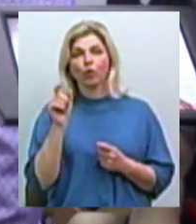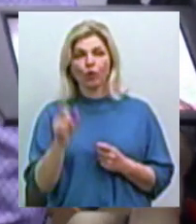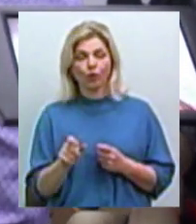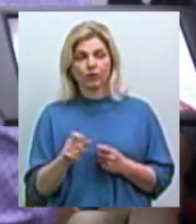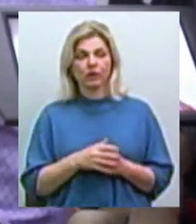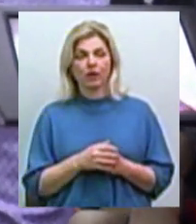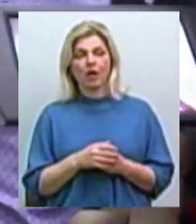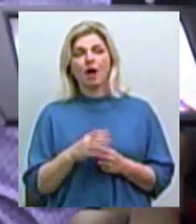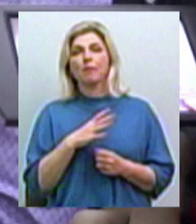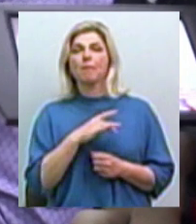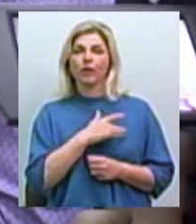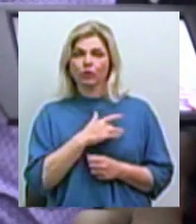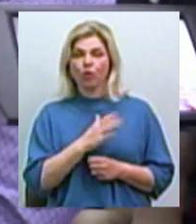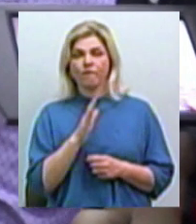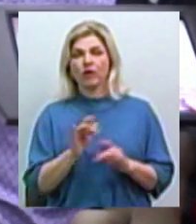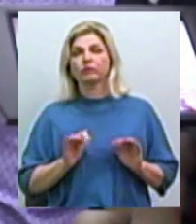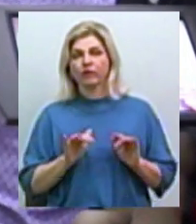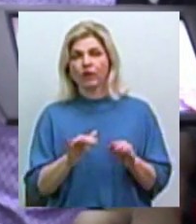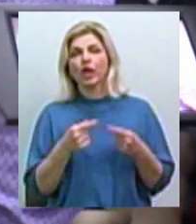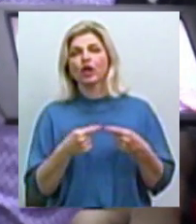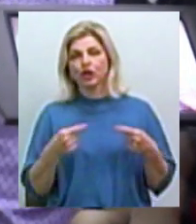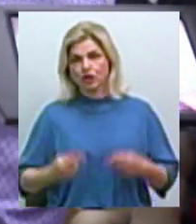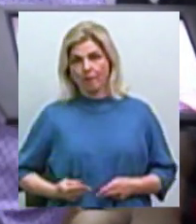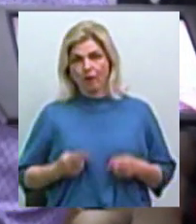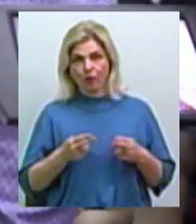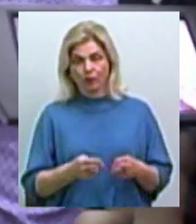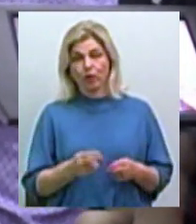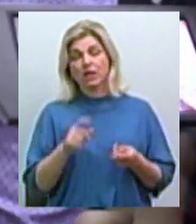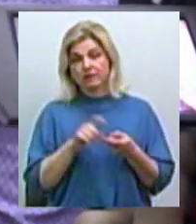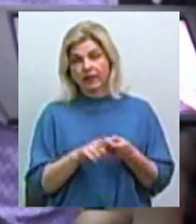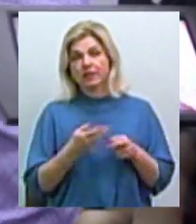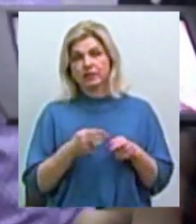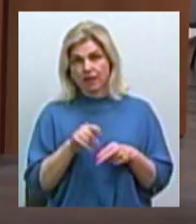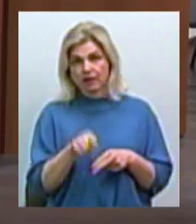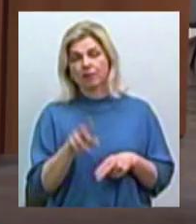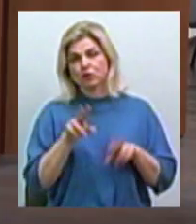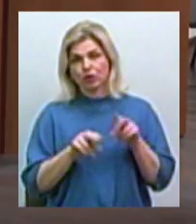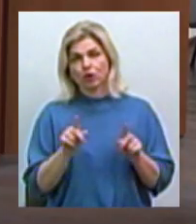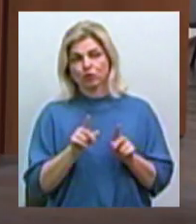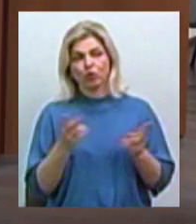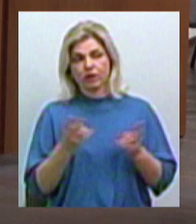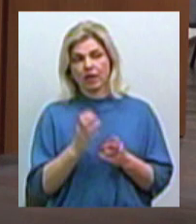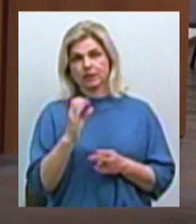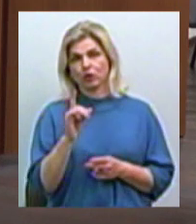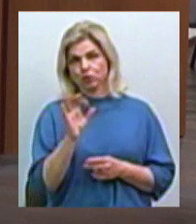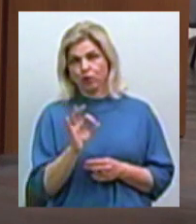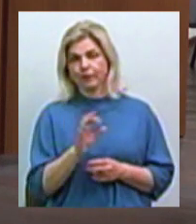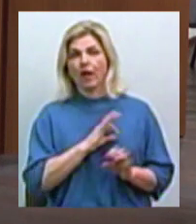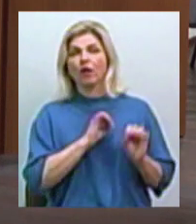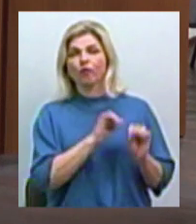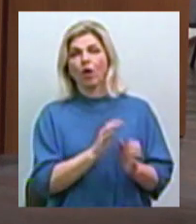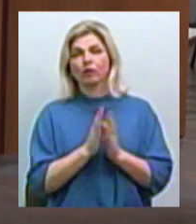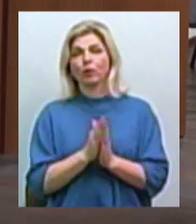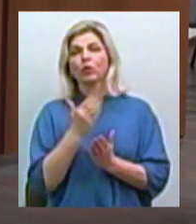вчиненні інших кримінальних правопорушень. У зв'язку з цим вважаю, що підстав для скасування ухвали відсутні. Тетяна Гриненко просить скасувати